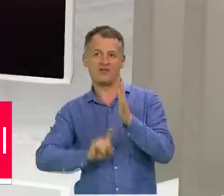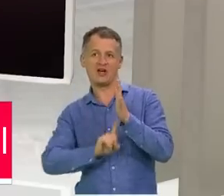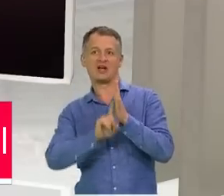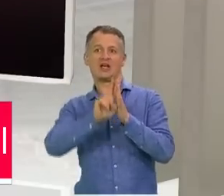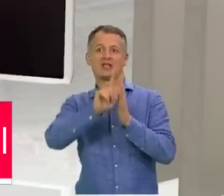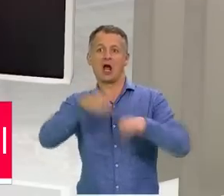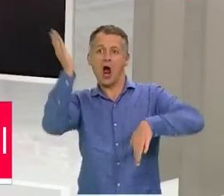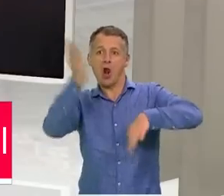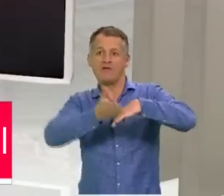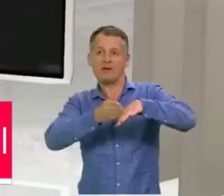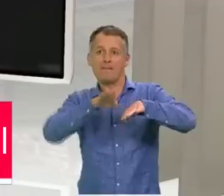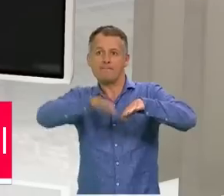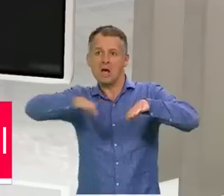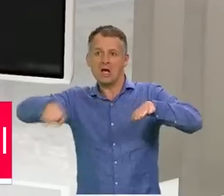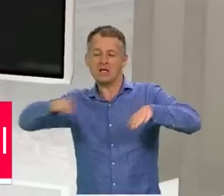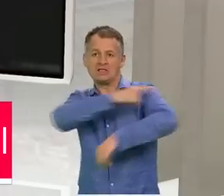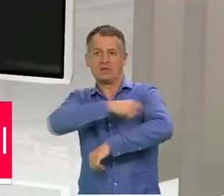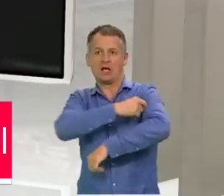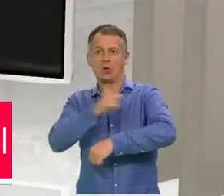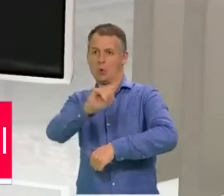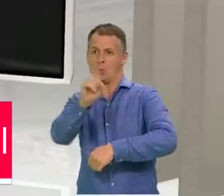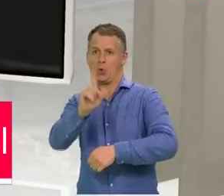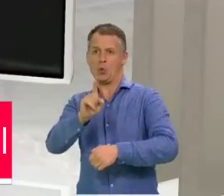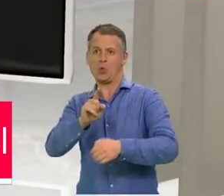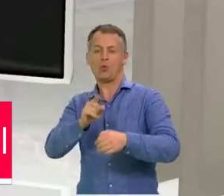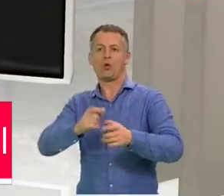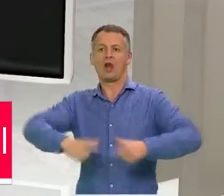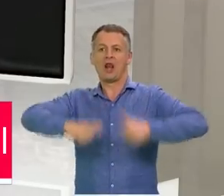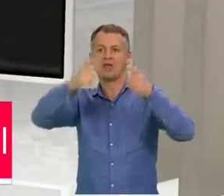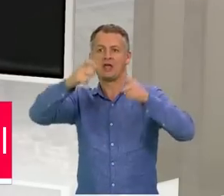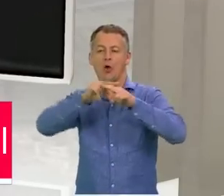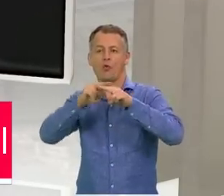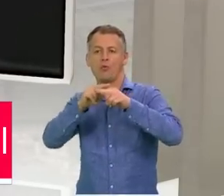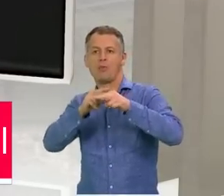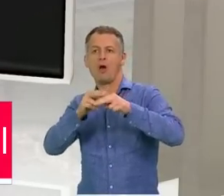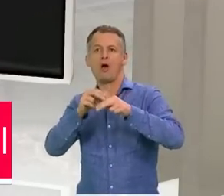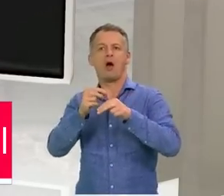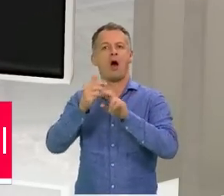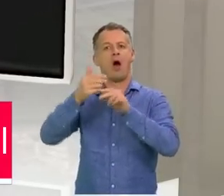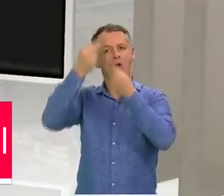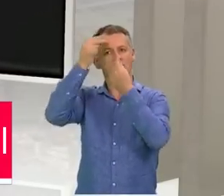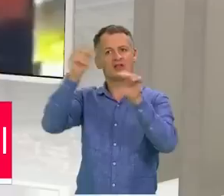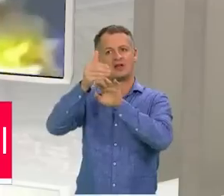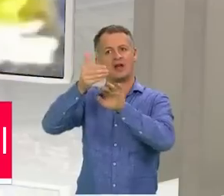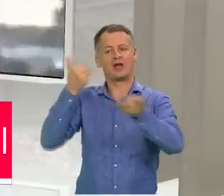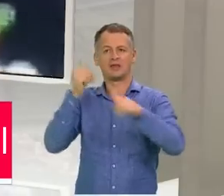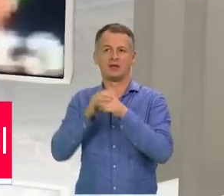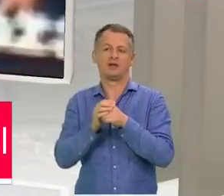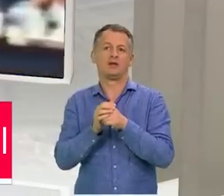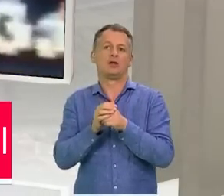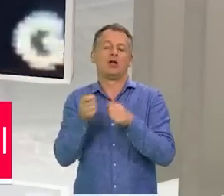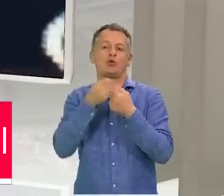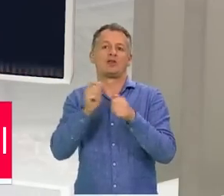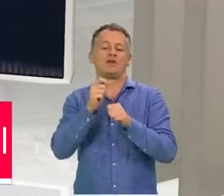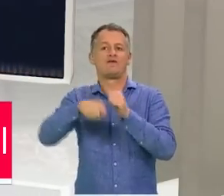a lovit parcarea spitalului, nu clădirea, așa cum s-a vehiculat inițial. Asta în ciuda tuturor filmulețelor apărute după